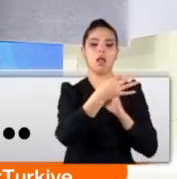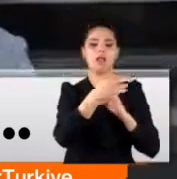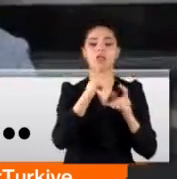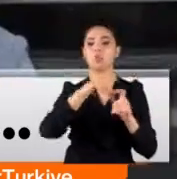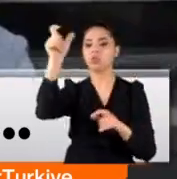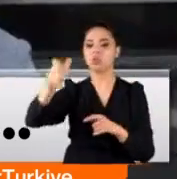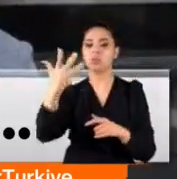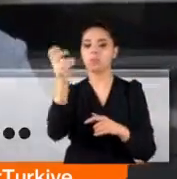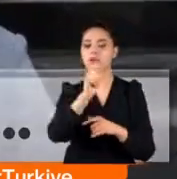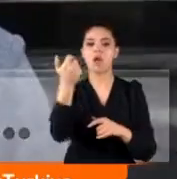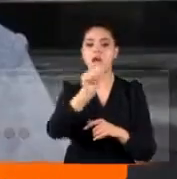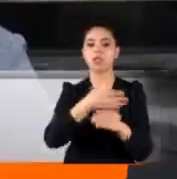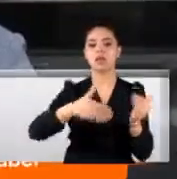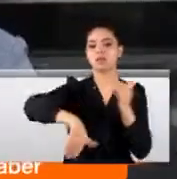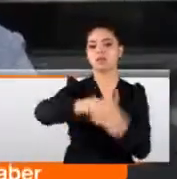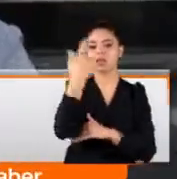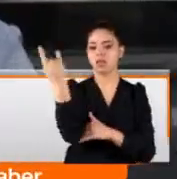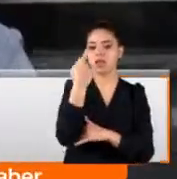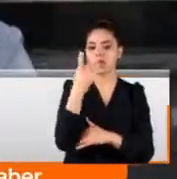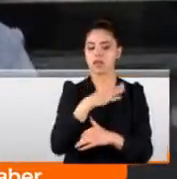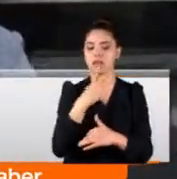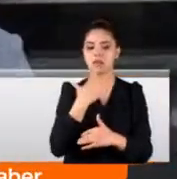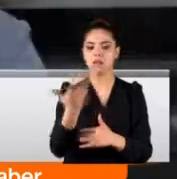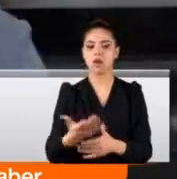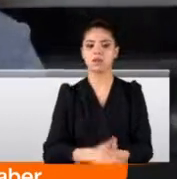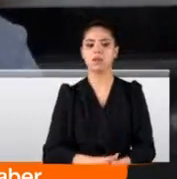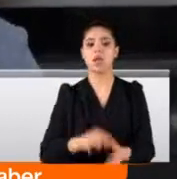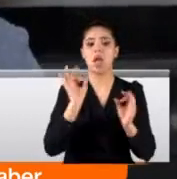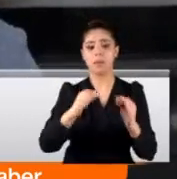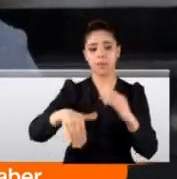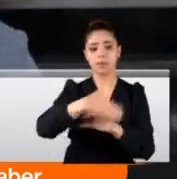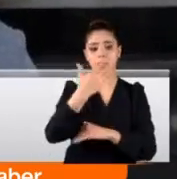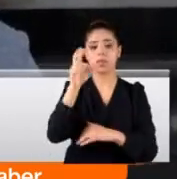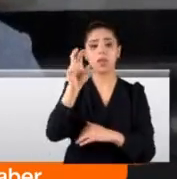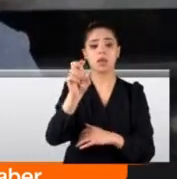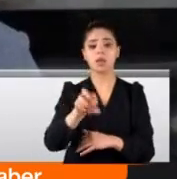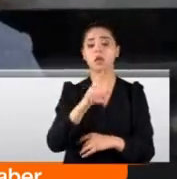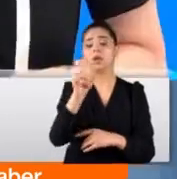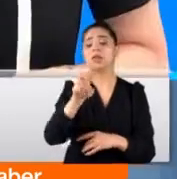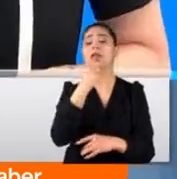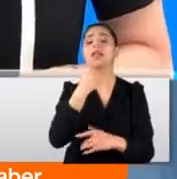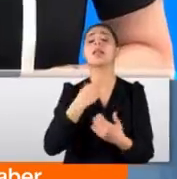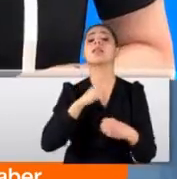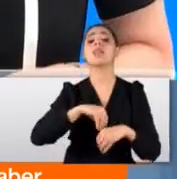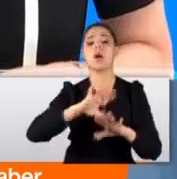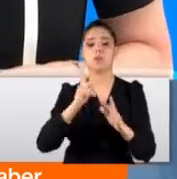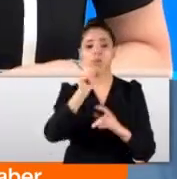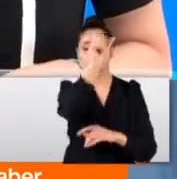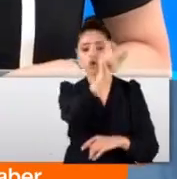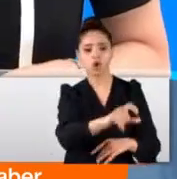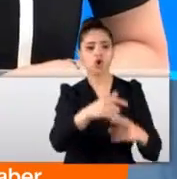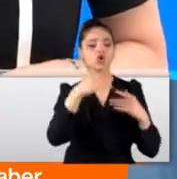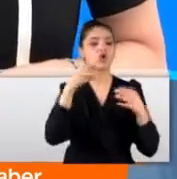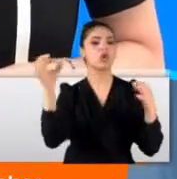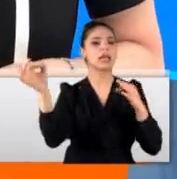bir yerlere yani. Kimseye hesap vermez, gider. Yani çoğu zaman böyle gitti. Ama bu kadar zamanda zannetmiyorum. Coşkun Bey'le arasındaki